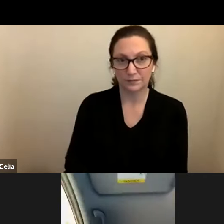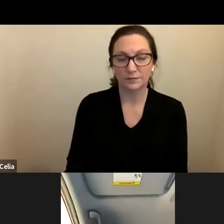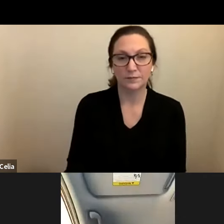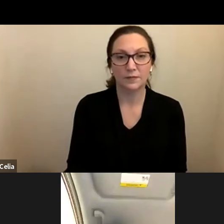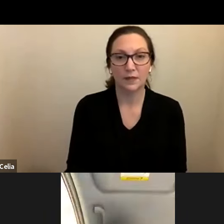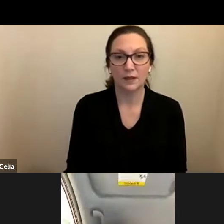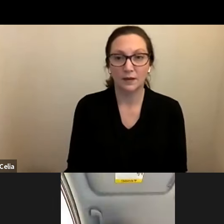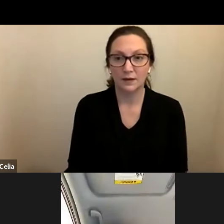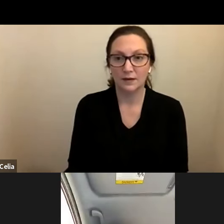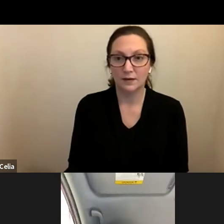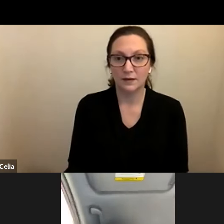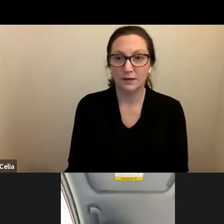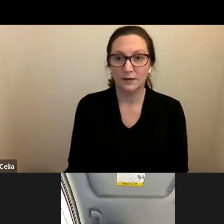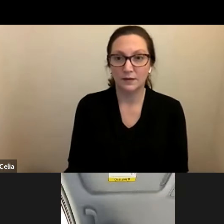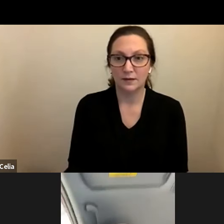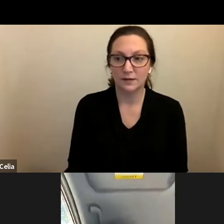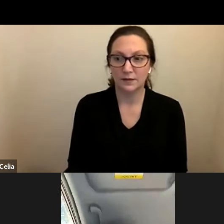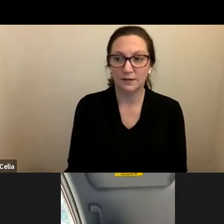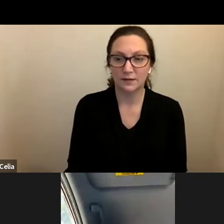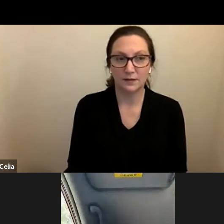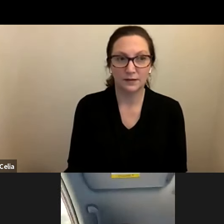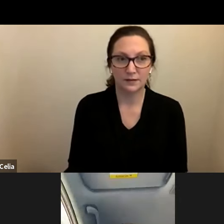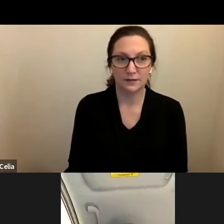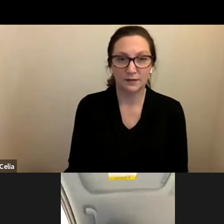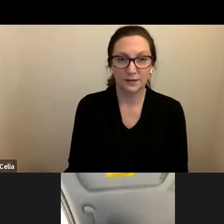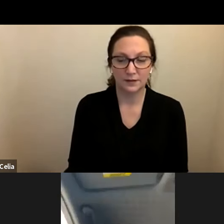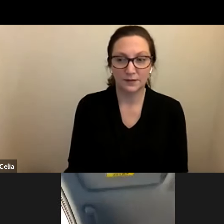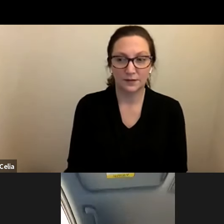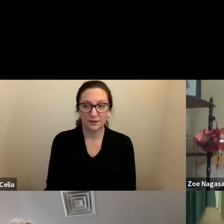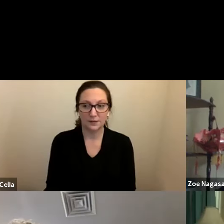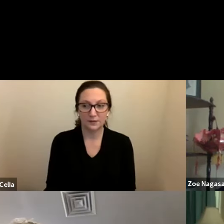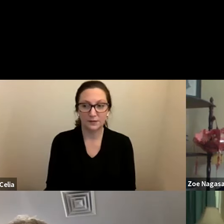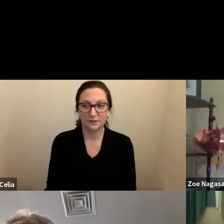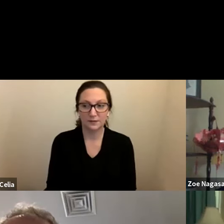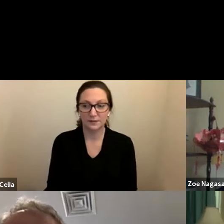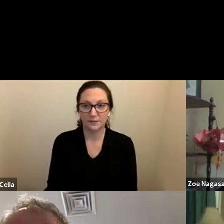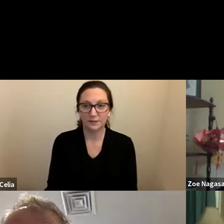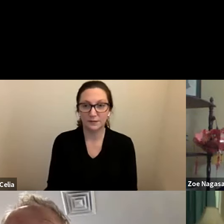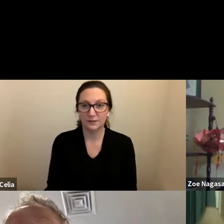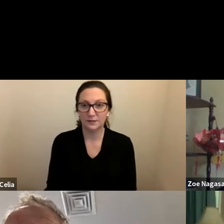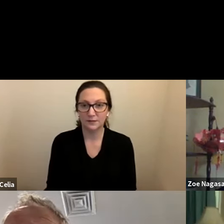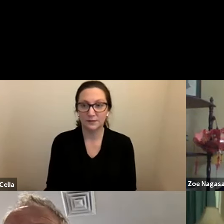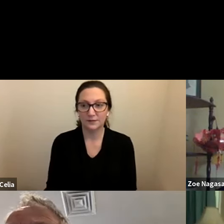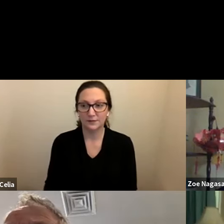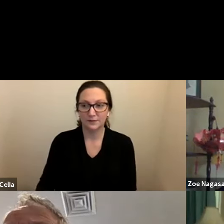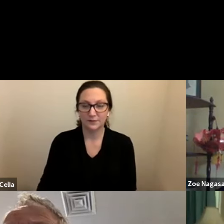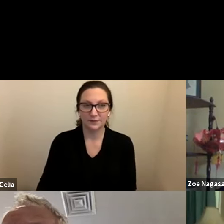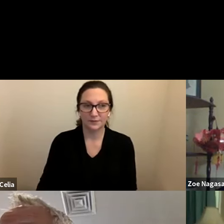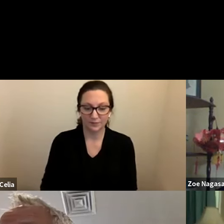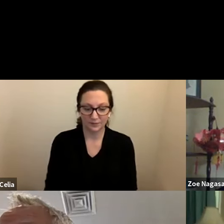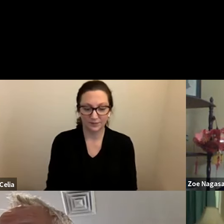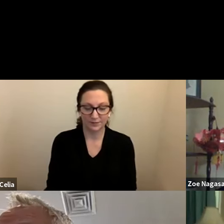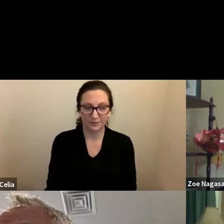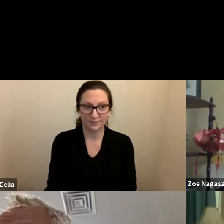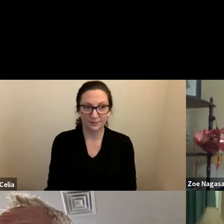Arabic. مرحبا، أنا اسمي أحمد الربيعي وأنا سأكون مترجم اللغة العربية لهذا اليوم.